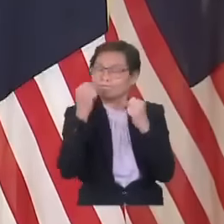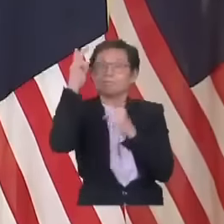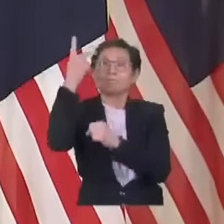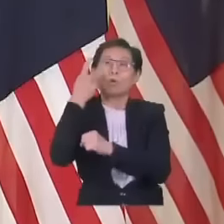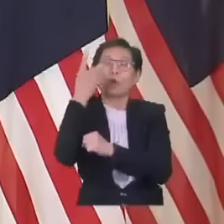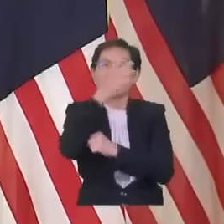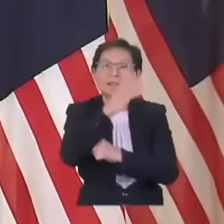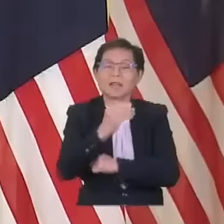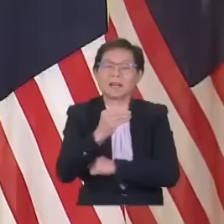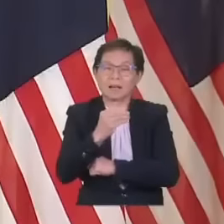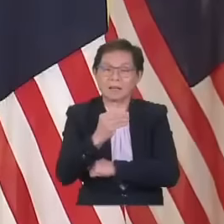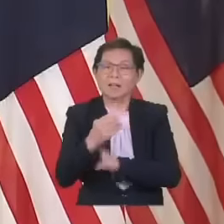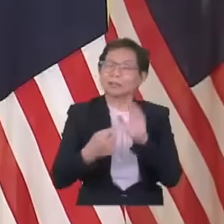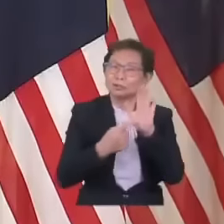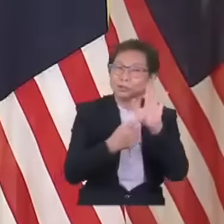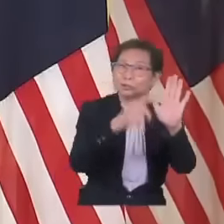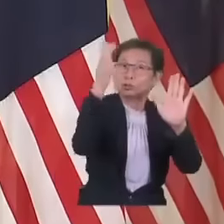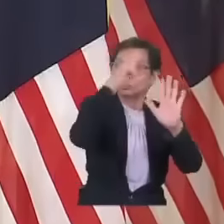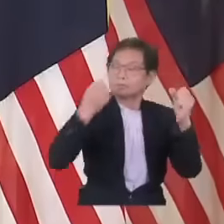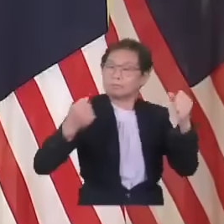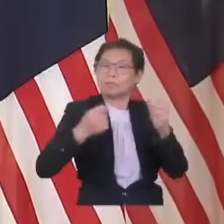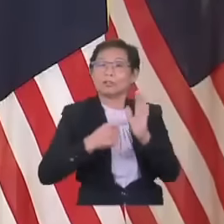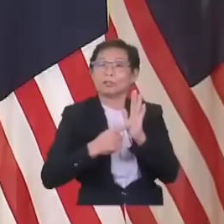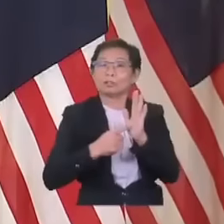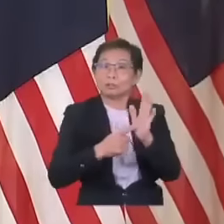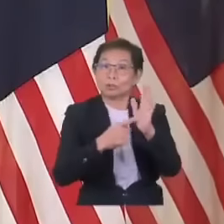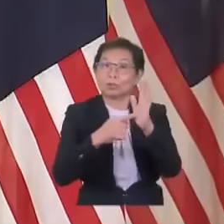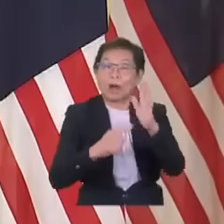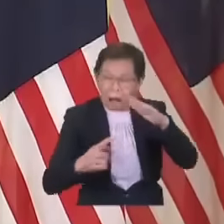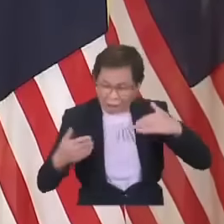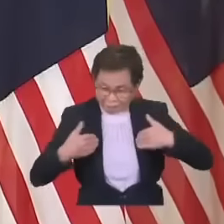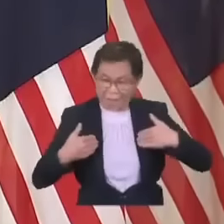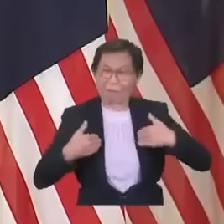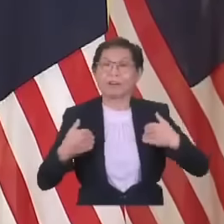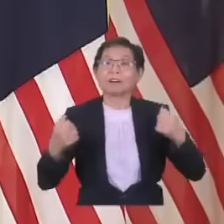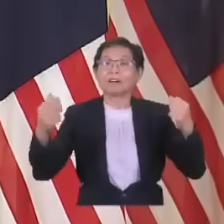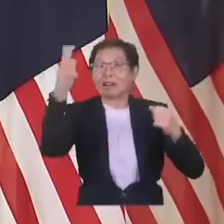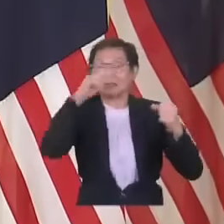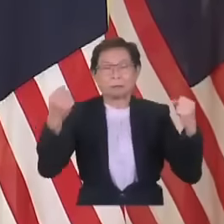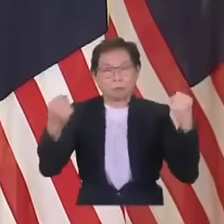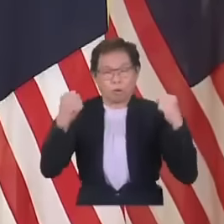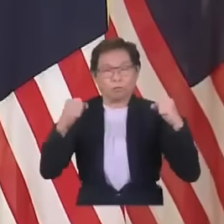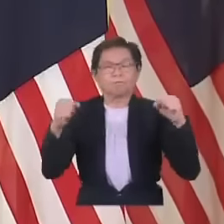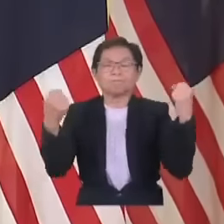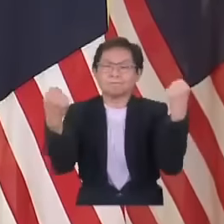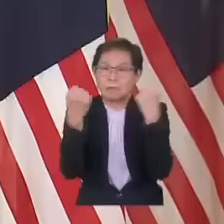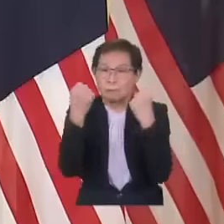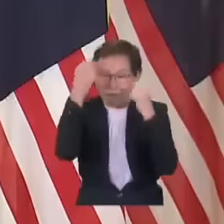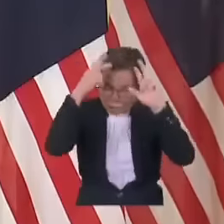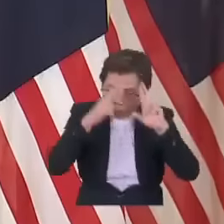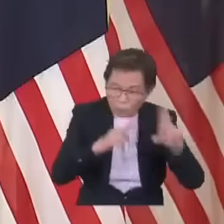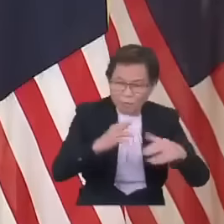dan mewujudkan kerajaan yang Teguh stabil serta dihormati selepas